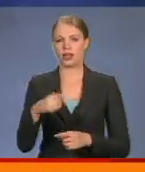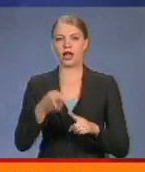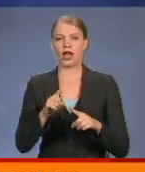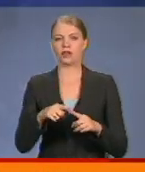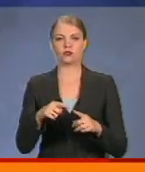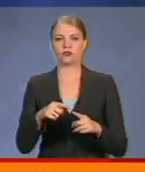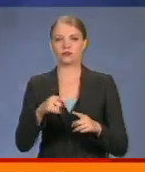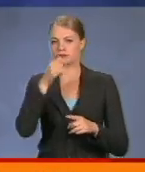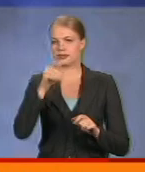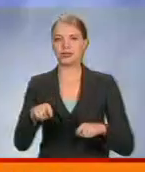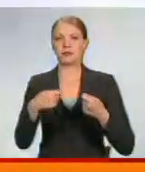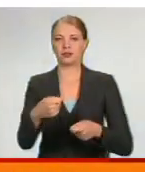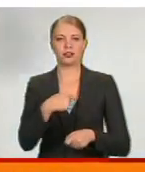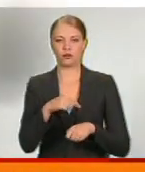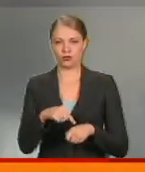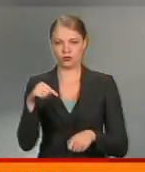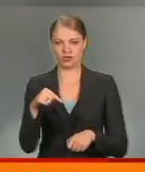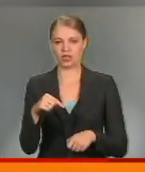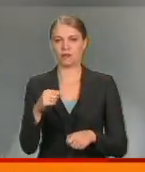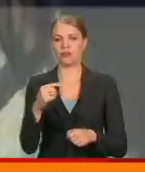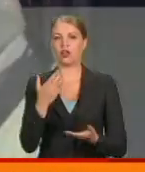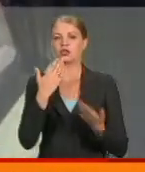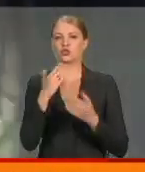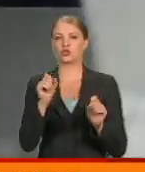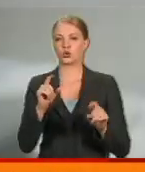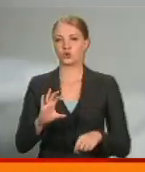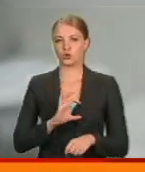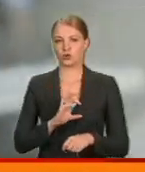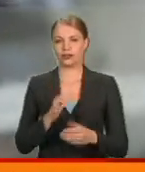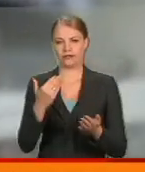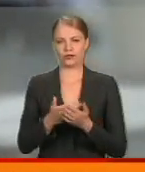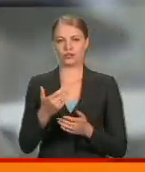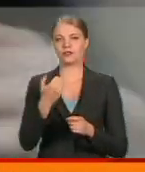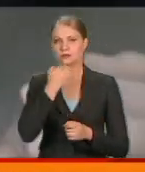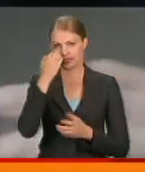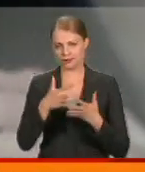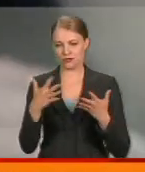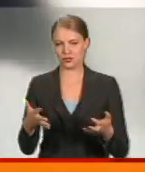вообще непередаваемое ощущение. Это счет золота. Золото. Спасибо большое.